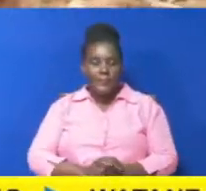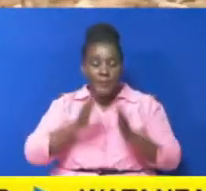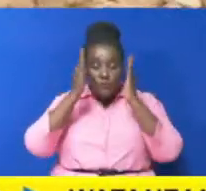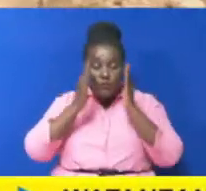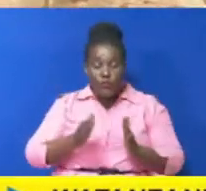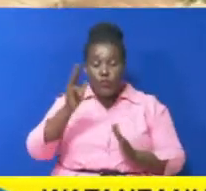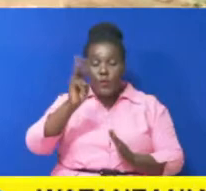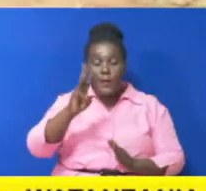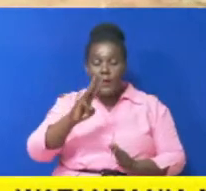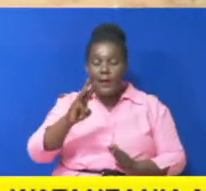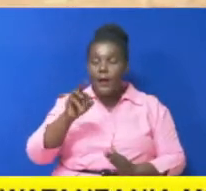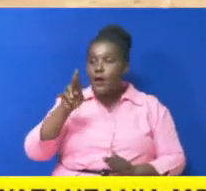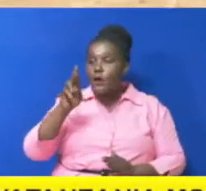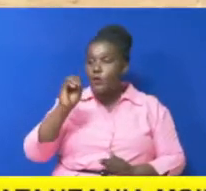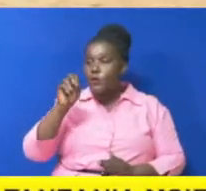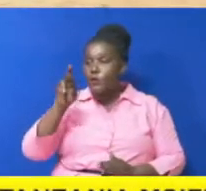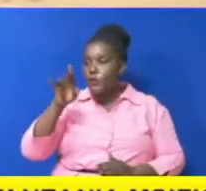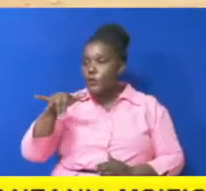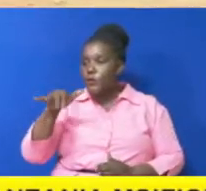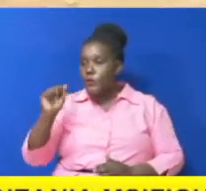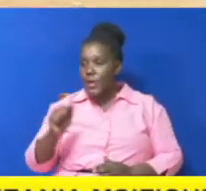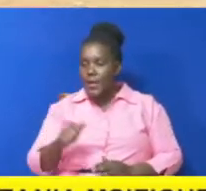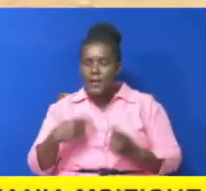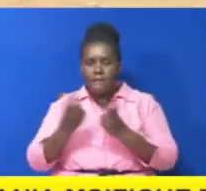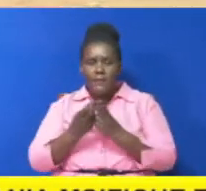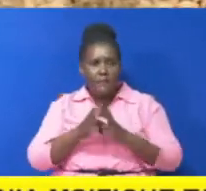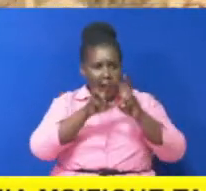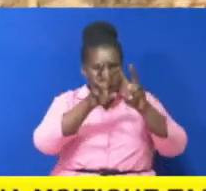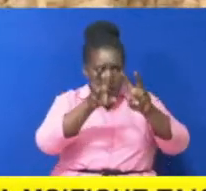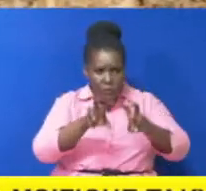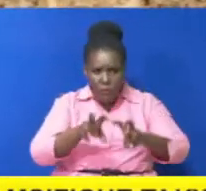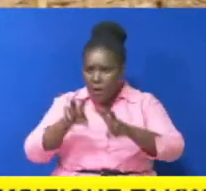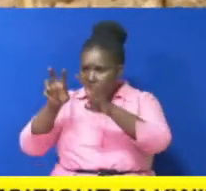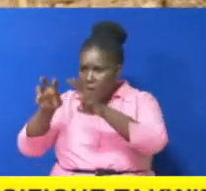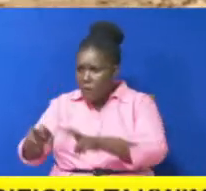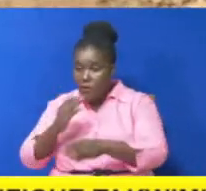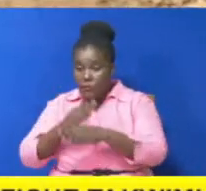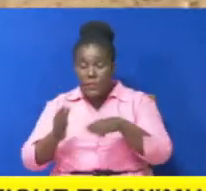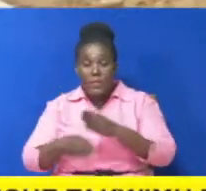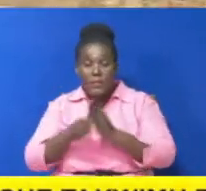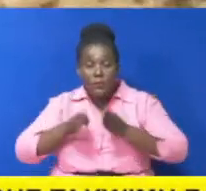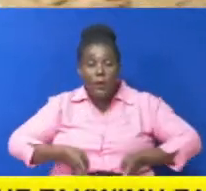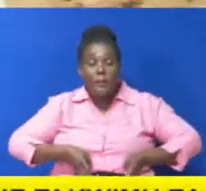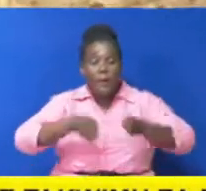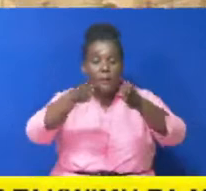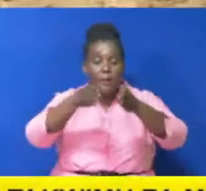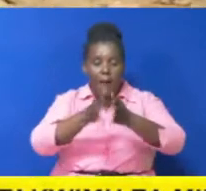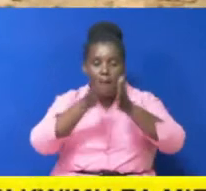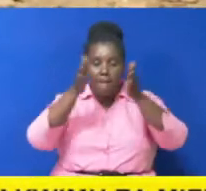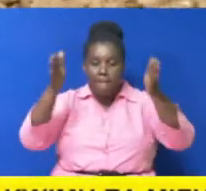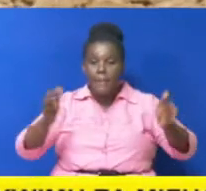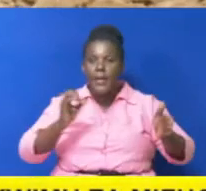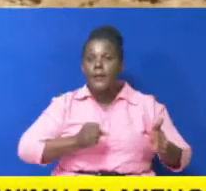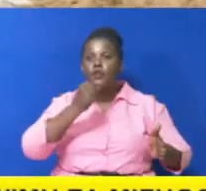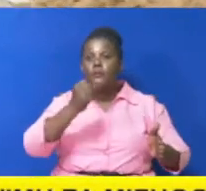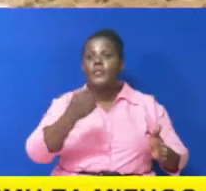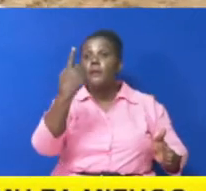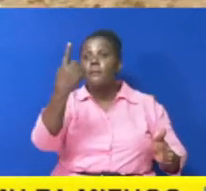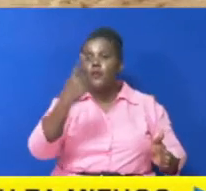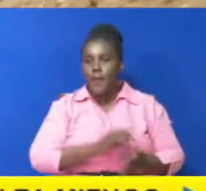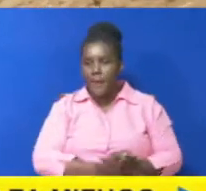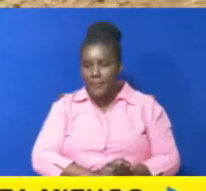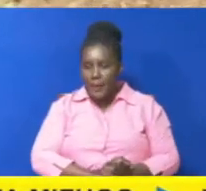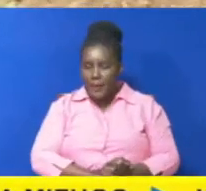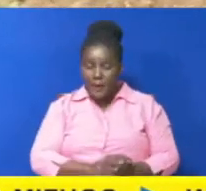wilaya Rorya Juma Chikoka amekagua ujenzi wa kipande cha barabara ya Utegi Shirati Kilongwe chenye kilomita 1, ambapo amemtaka